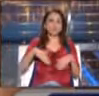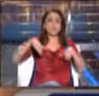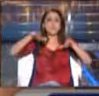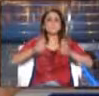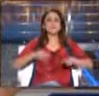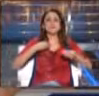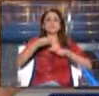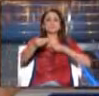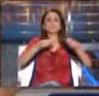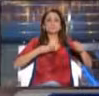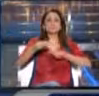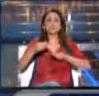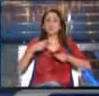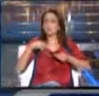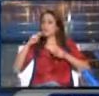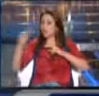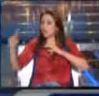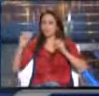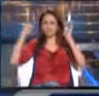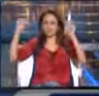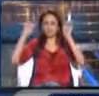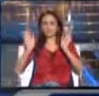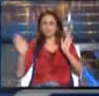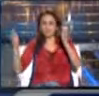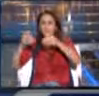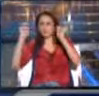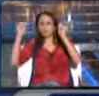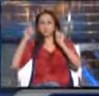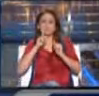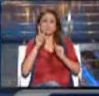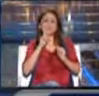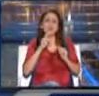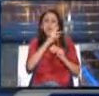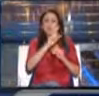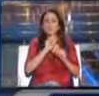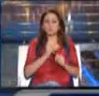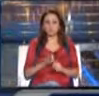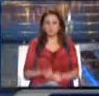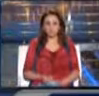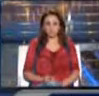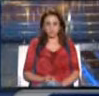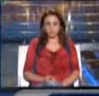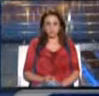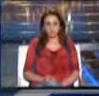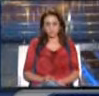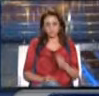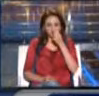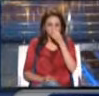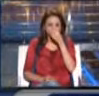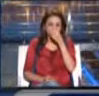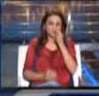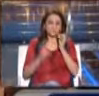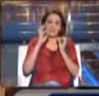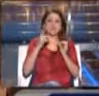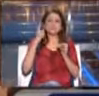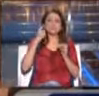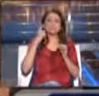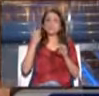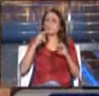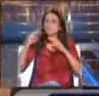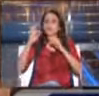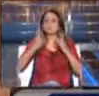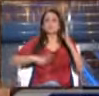معاهم وبيقللوا, احنا طرحنا مبادره وكابتن شادي هيكلمهم, احنا عايزين نصل الى نتيجه. انا عايز انا نفسي اصل النتيجه,